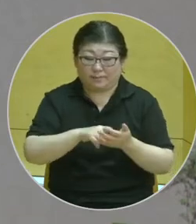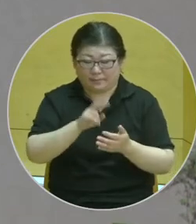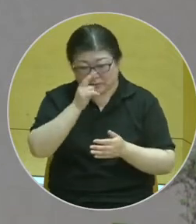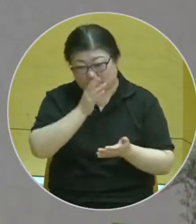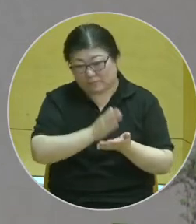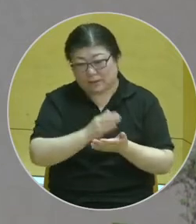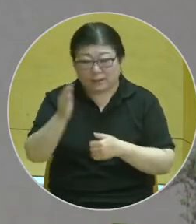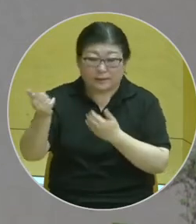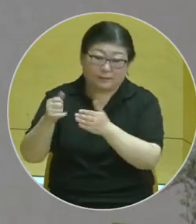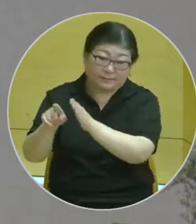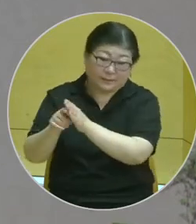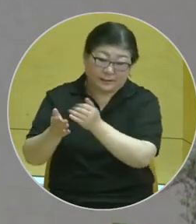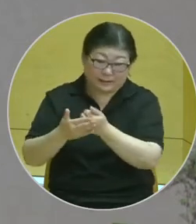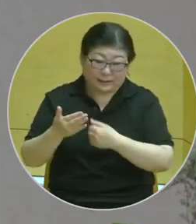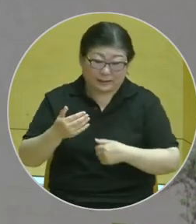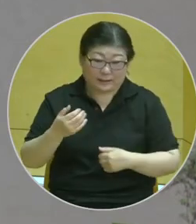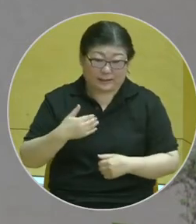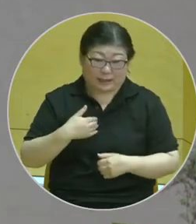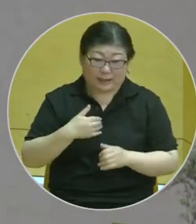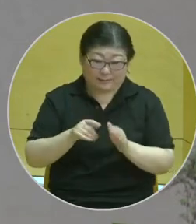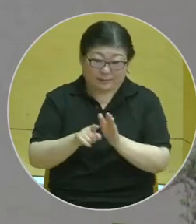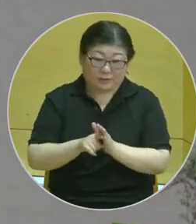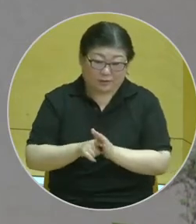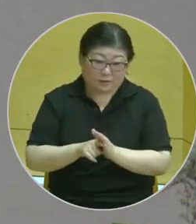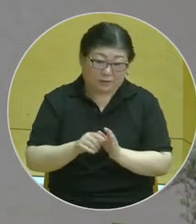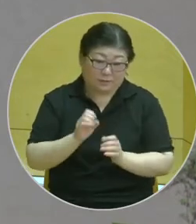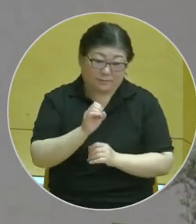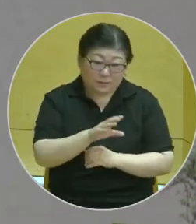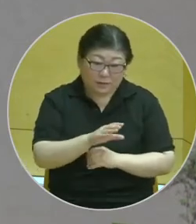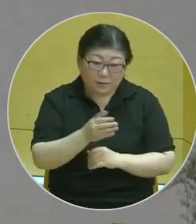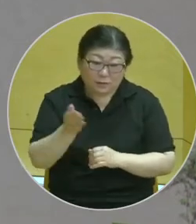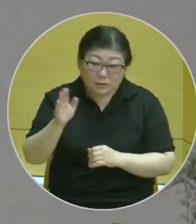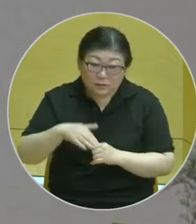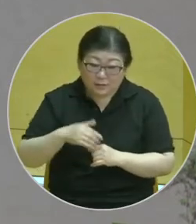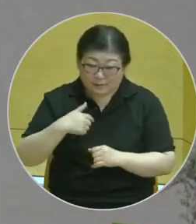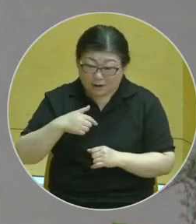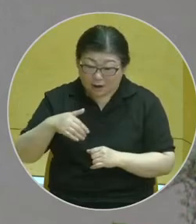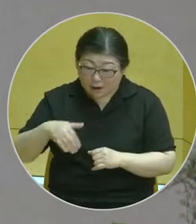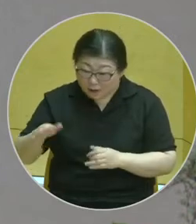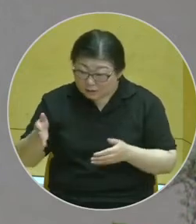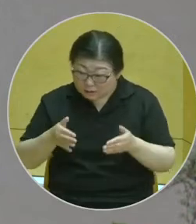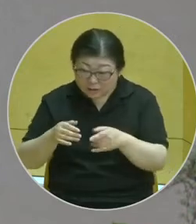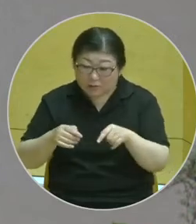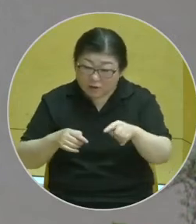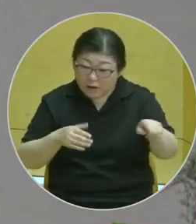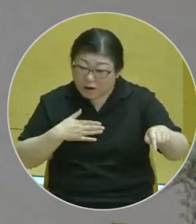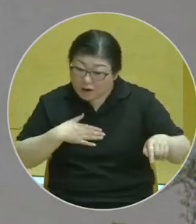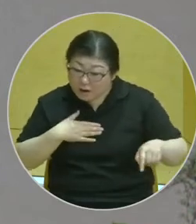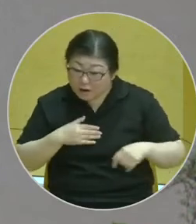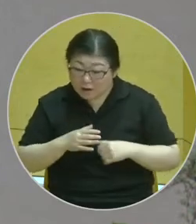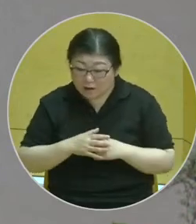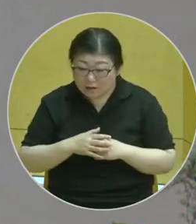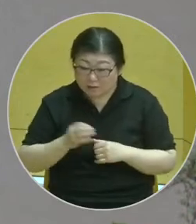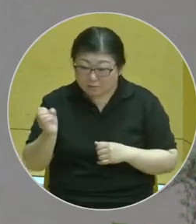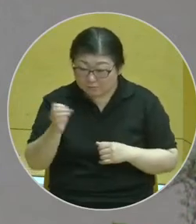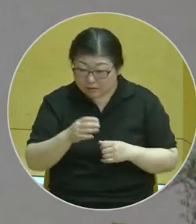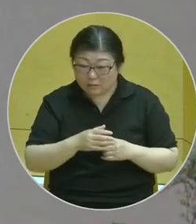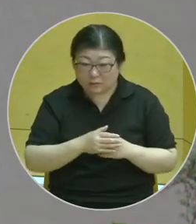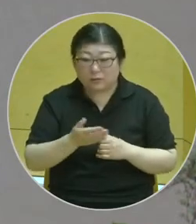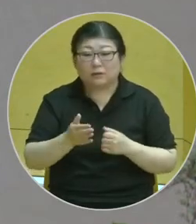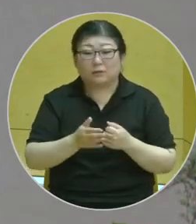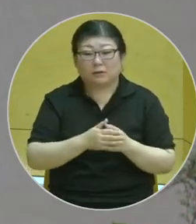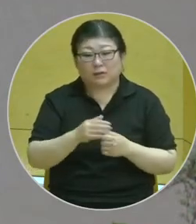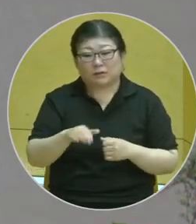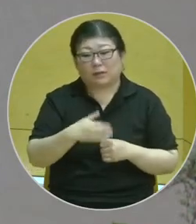하나님이 등이 나를 또 믿어라 해 놓고 그 다음에 내가 가는 길로 간다 그러니까 그 다음에 도마가 튀어 나오는 겁니다